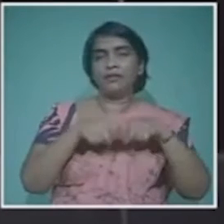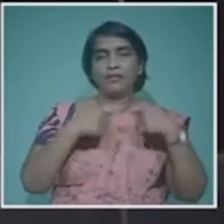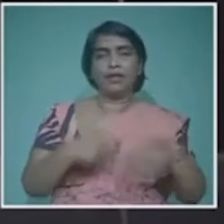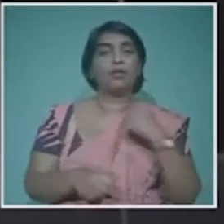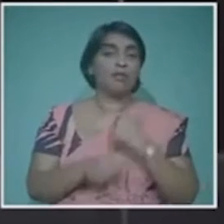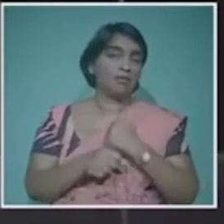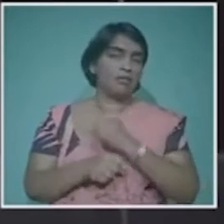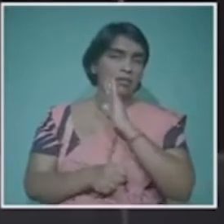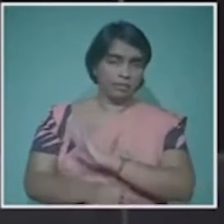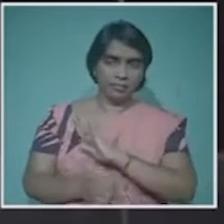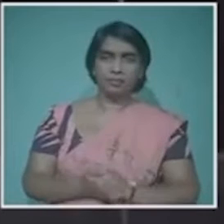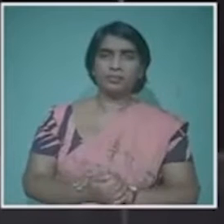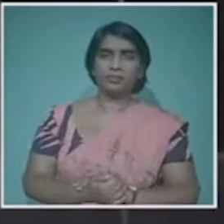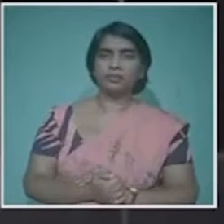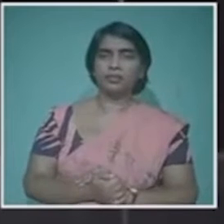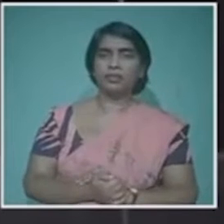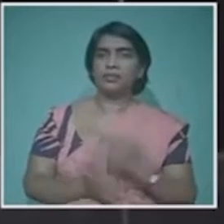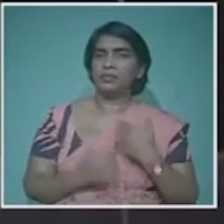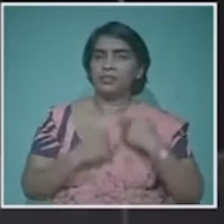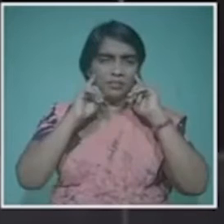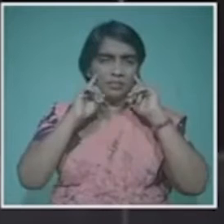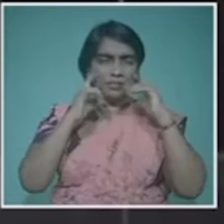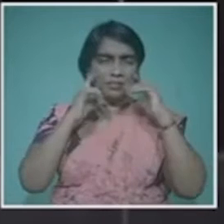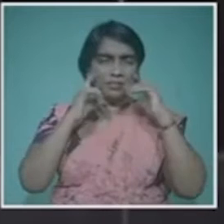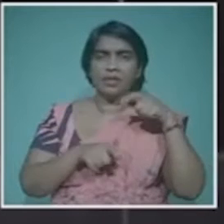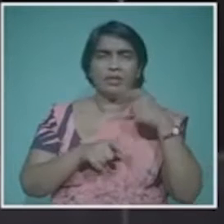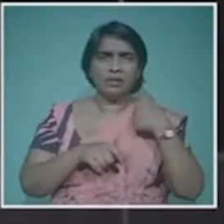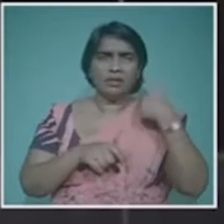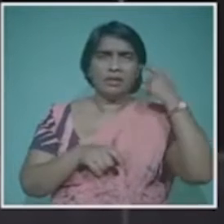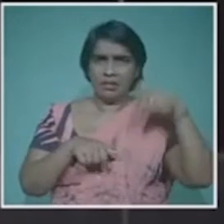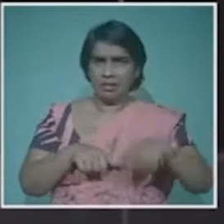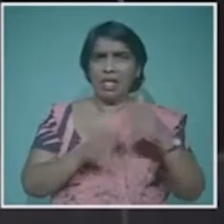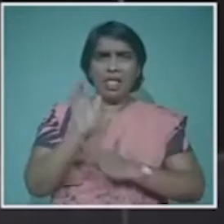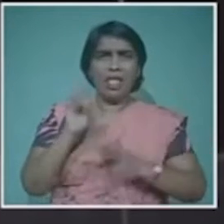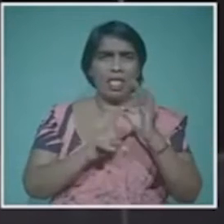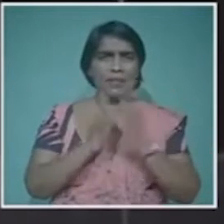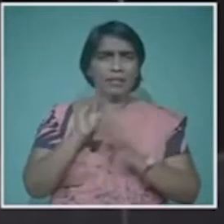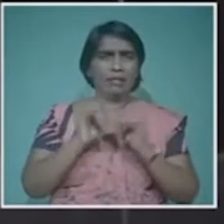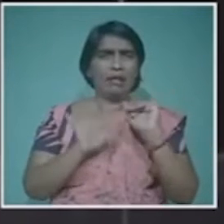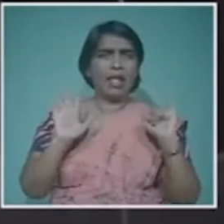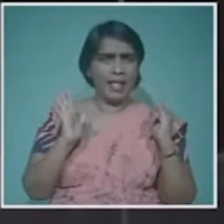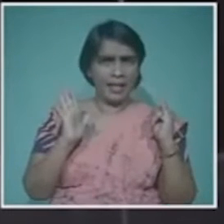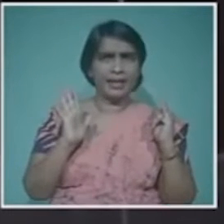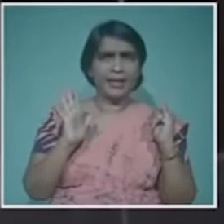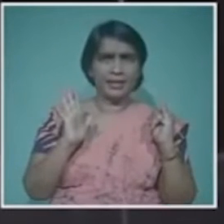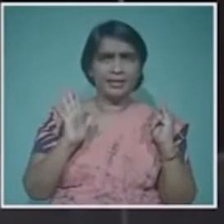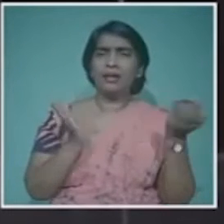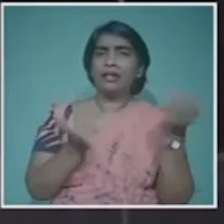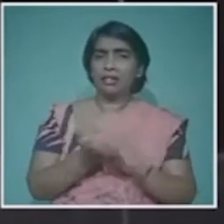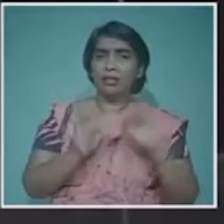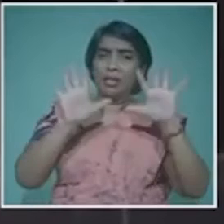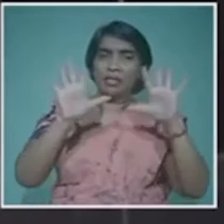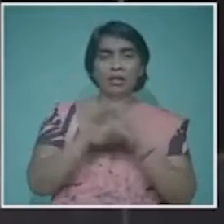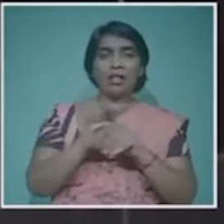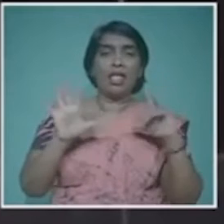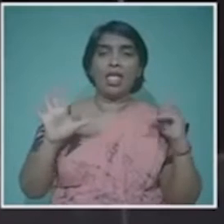அவர்களுக்கான செலவினங்களையும் அரசாங்கமே பொறுப்பேற்க வேண்டும் ஜனாதிபதி உள்ளிட்ட அமைச்சர்களுக்கு வாகனங்கள் அதற்கான எரிபொருள் செலவினம்